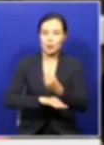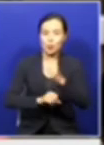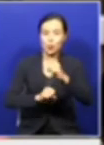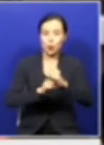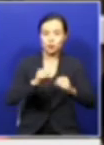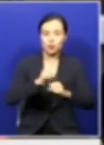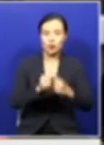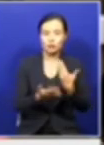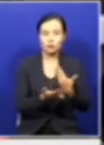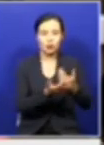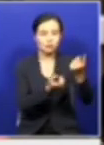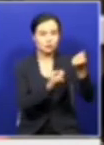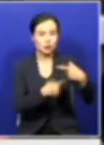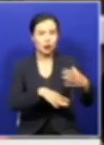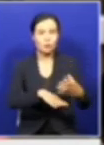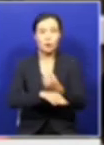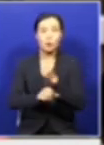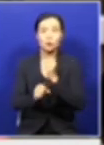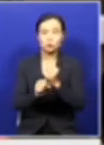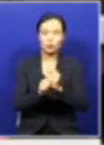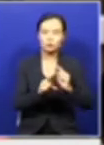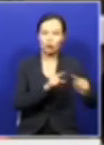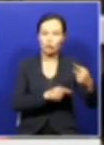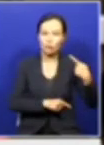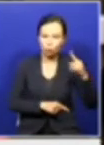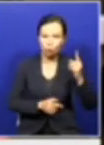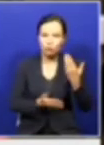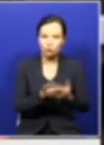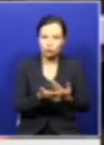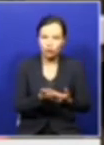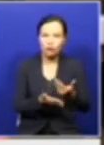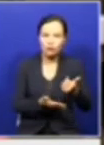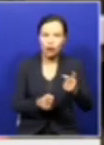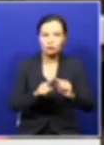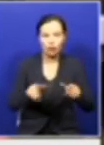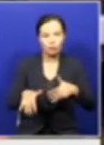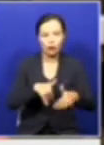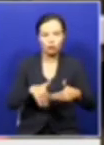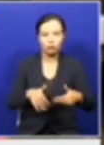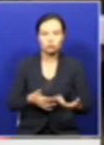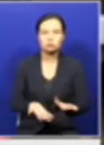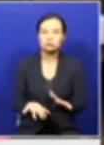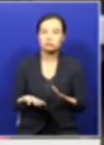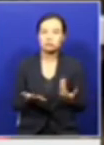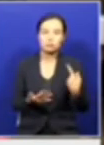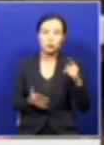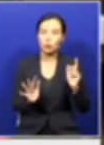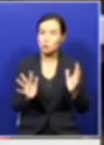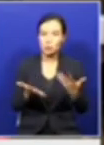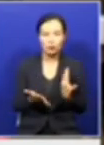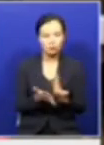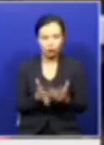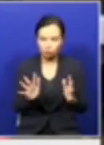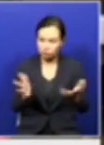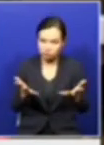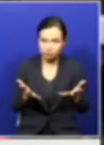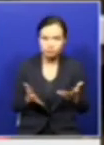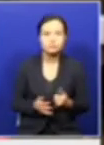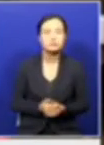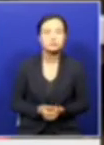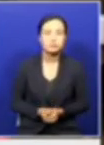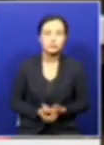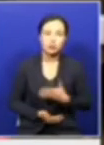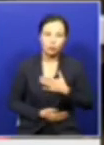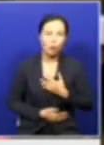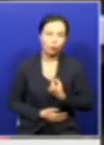จ้างเท่านั้นที่ได้ประโยชน์ประชาชนจะไม่ได้ประโยชน์ในโครงการต่างๆเหล่านี้ฉะนั้นผม